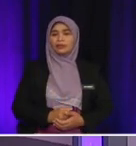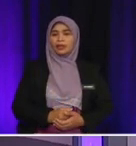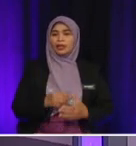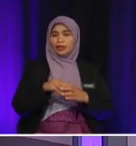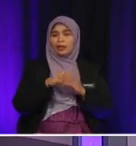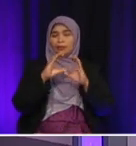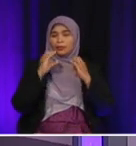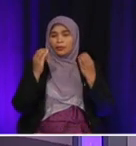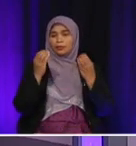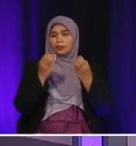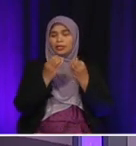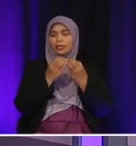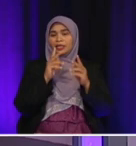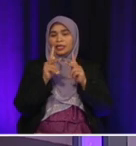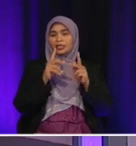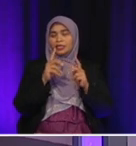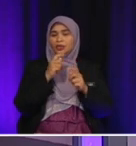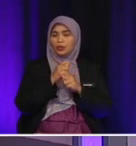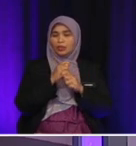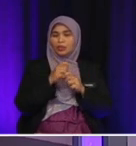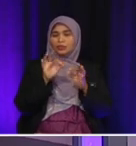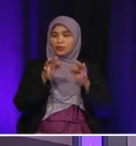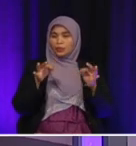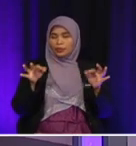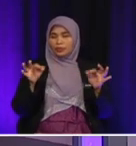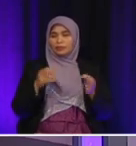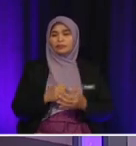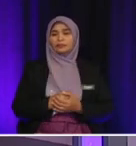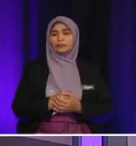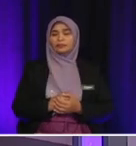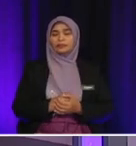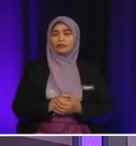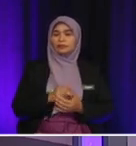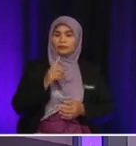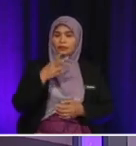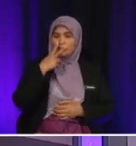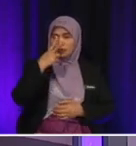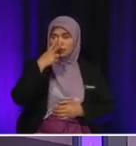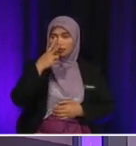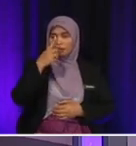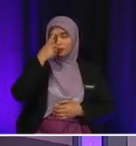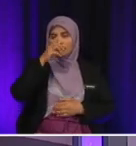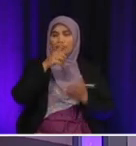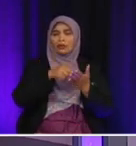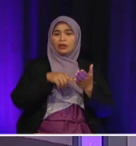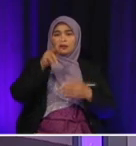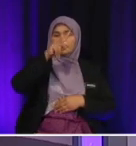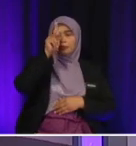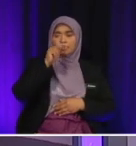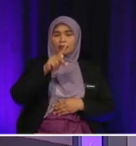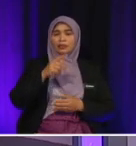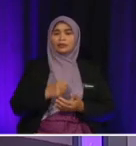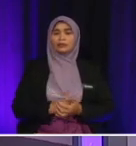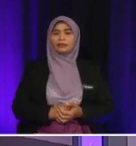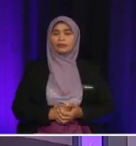dalam kata Tugas menghuraikan Jadi kita lihat di sini untuk apakah kita